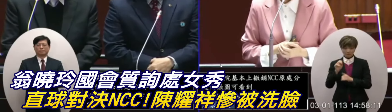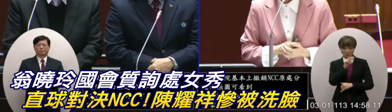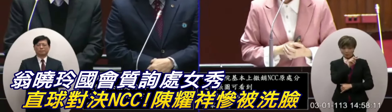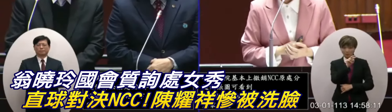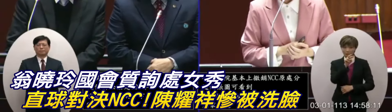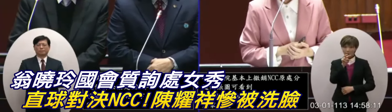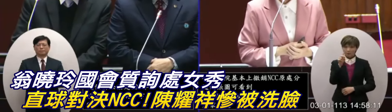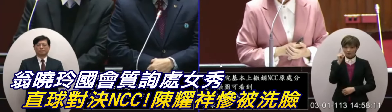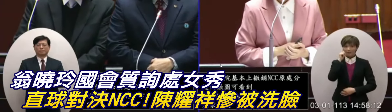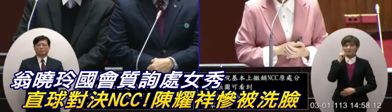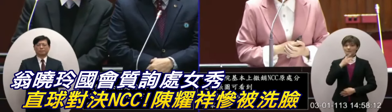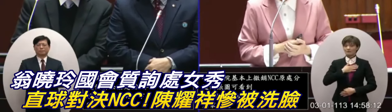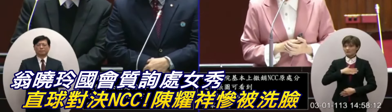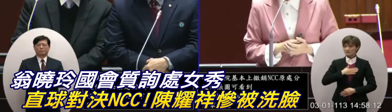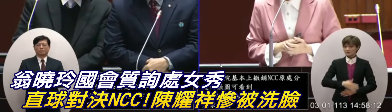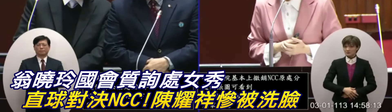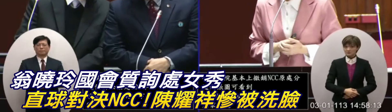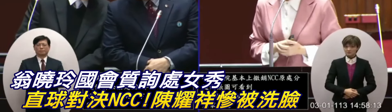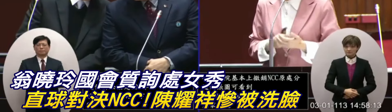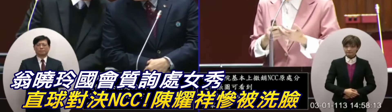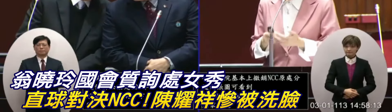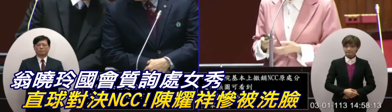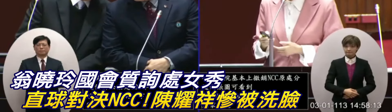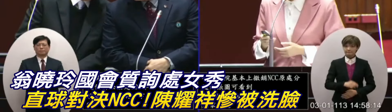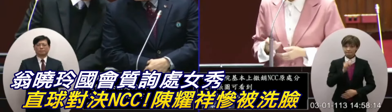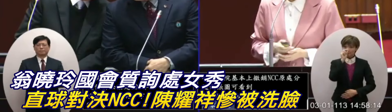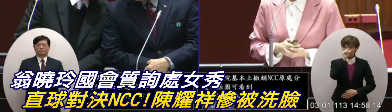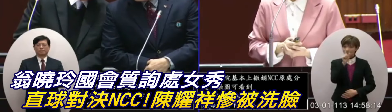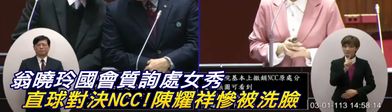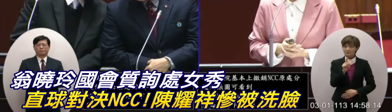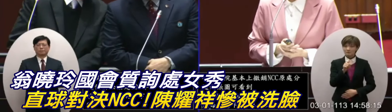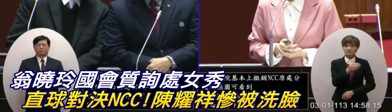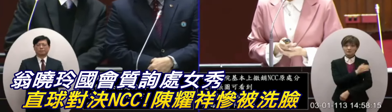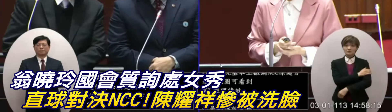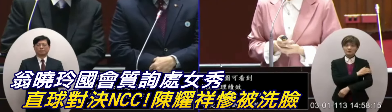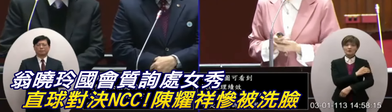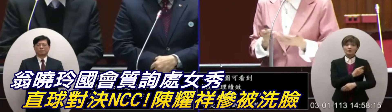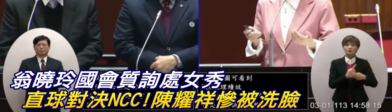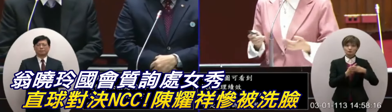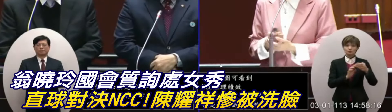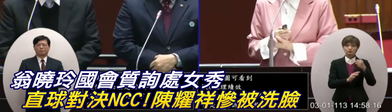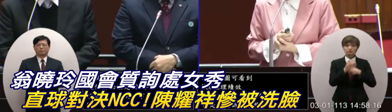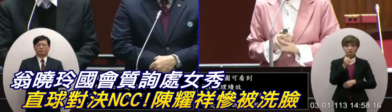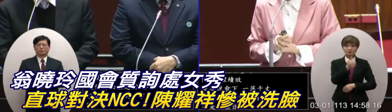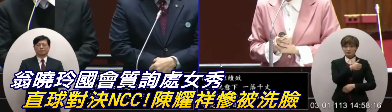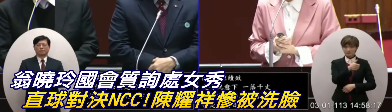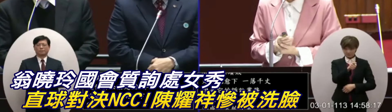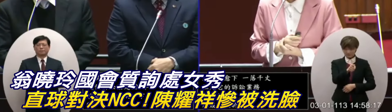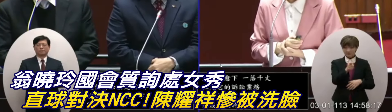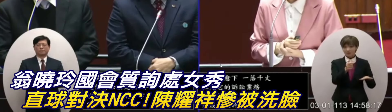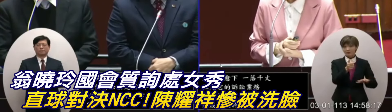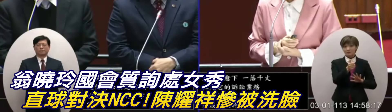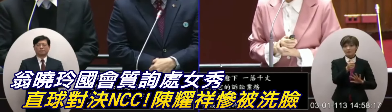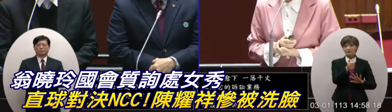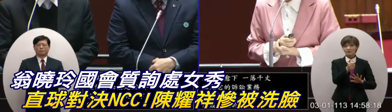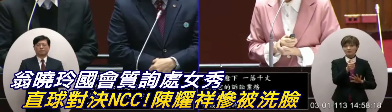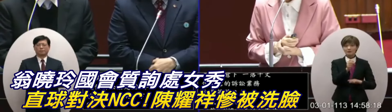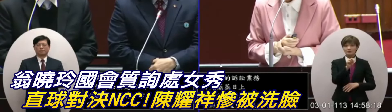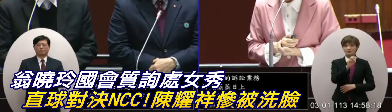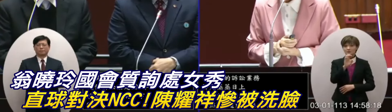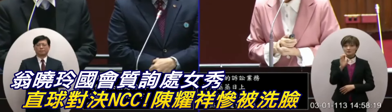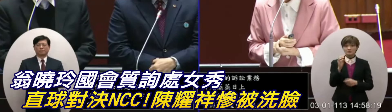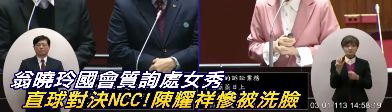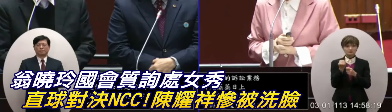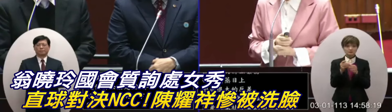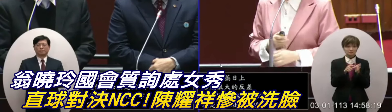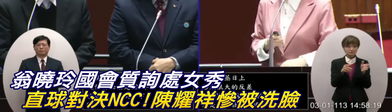遍都有这样的认知。那么尤其是我想陈主委，您在这个领军 NCC 的这几年其实争议